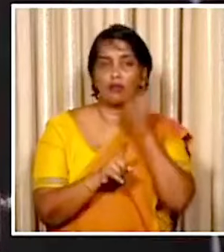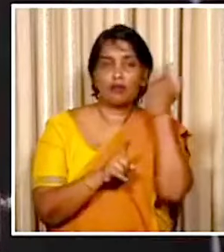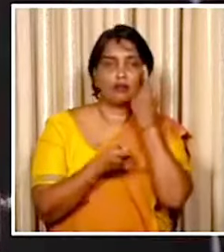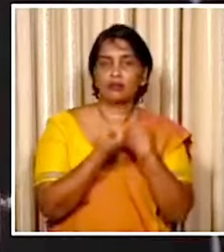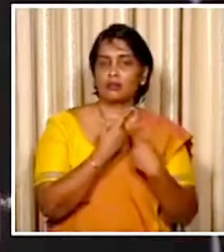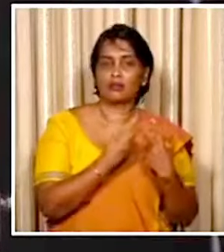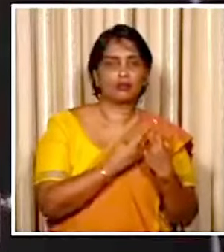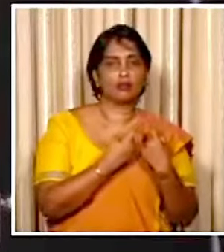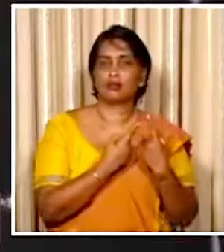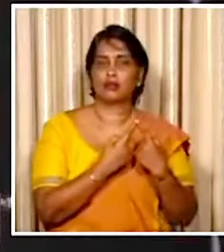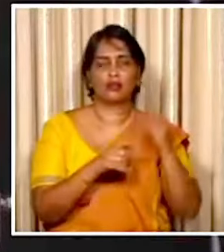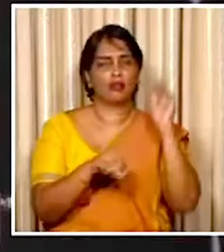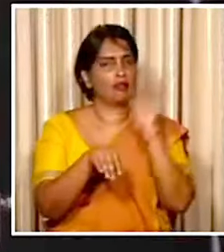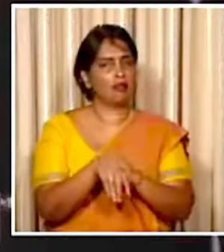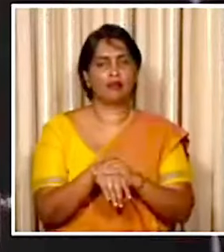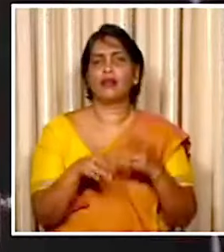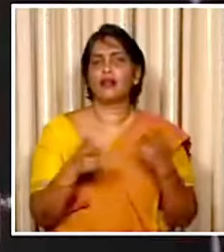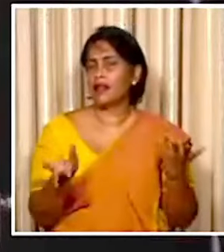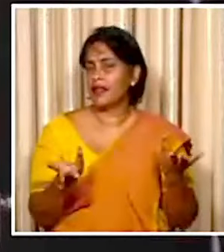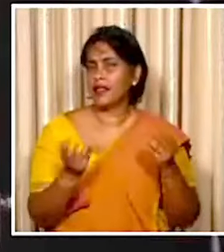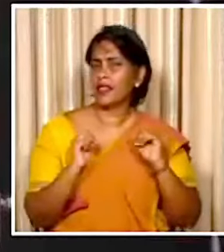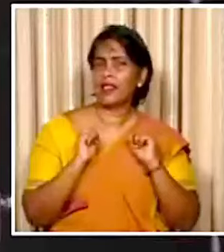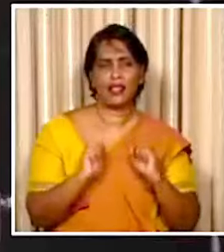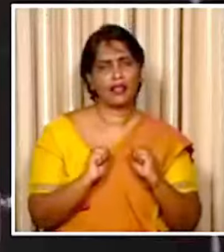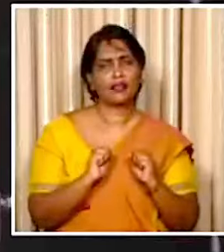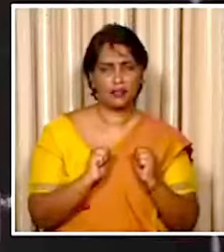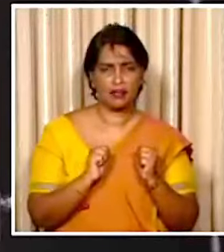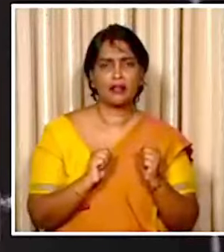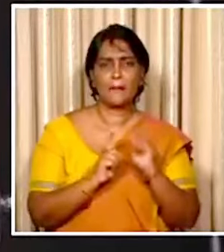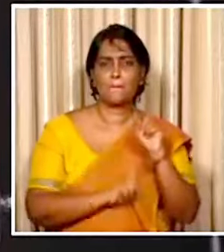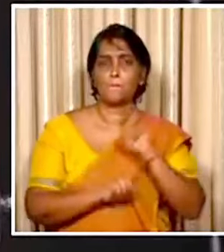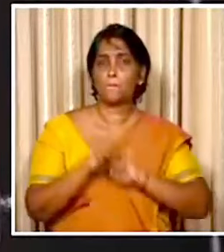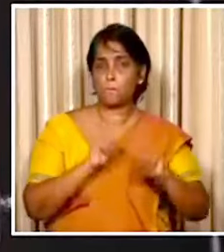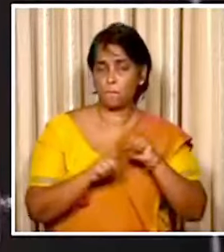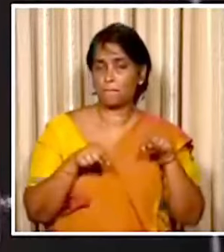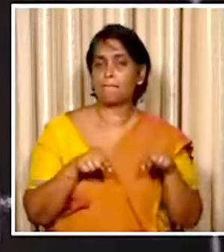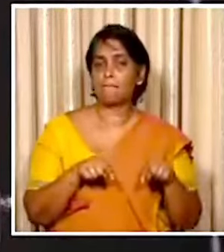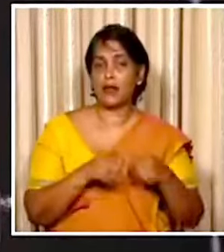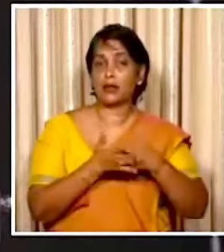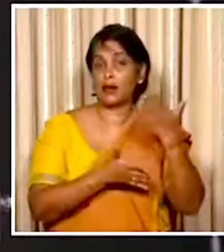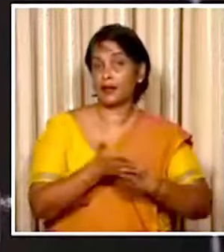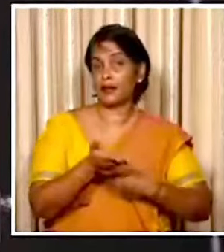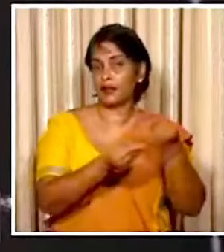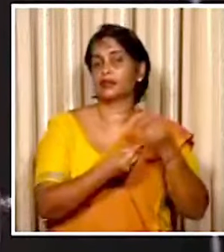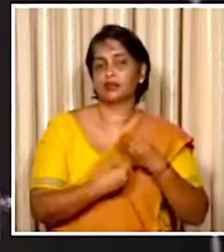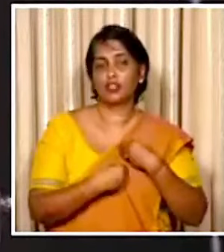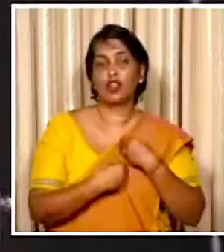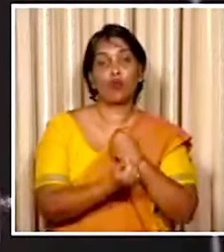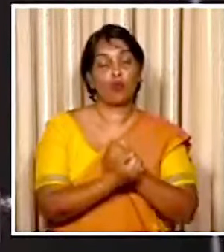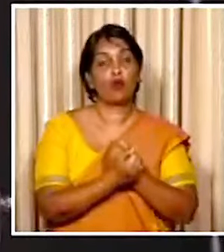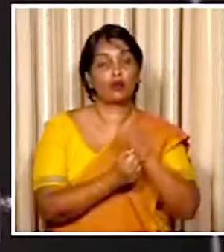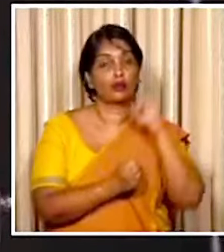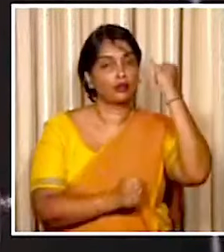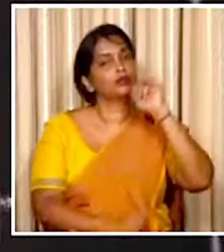බැලීමකින් එලිදරව්වක් කරගත්තේ නැත්තේ කියන එක මොකද්ද කියන එක පිළිබඳව පාර්ලිමේන්තුවට වාර්තාවක් ඉදිරිපත් කරන්න කියලා පොලිස් ප්‍රතිවරයට